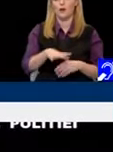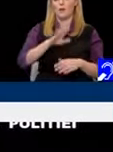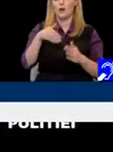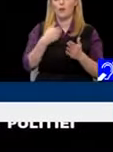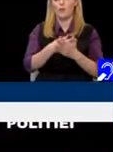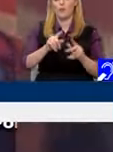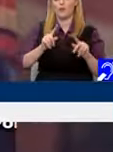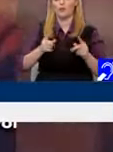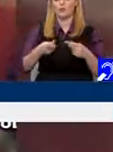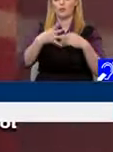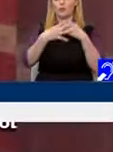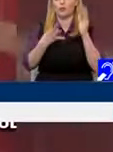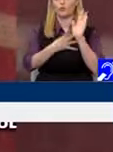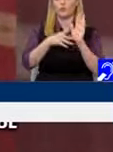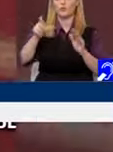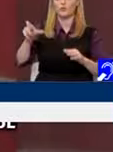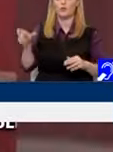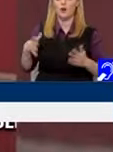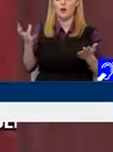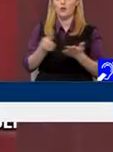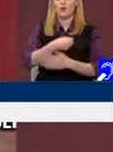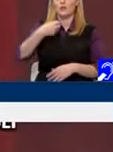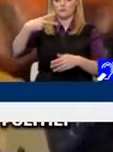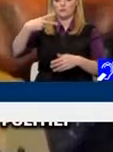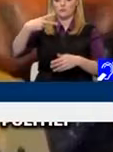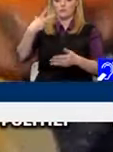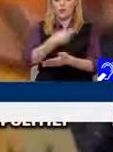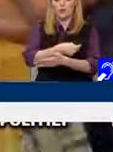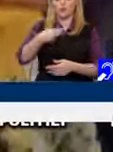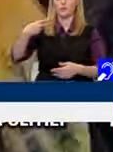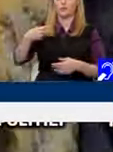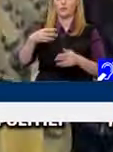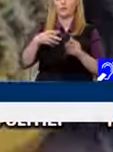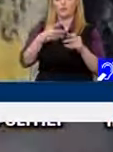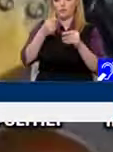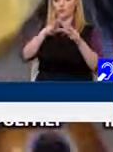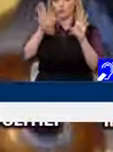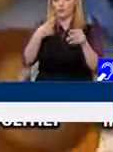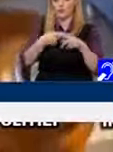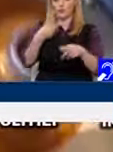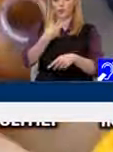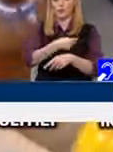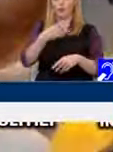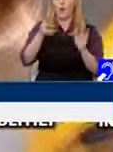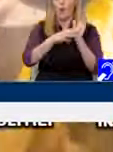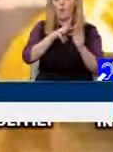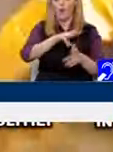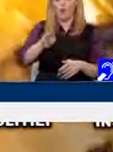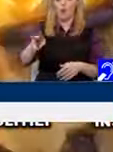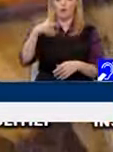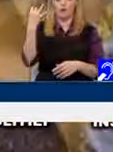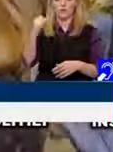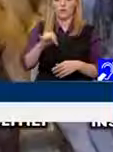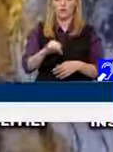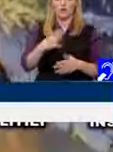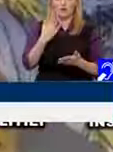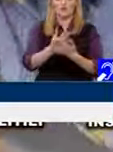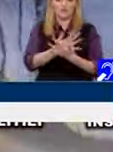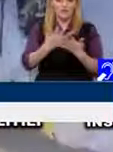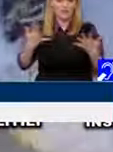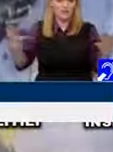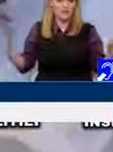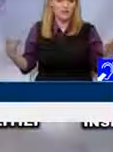cel puțin 19 persoane și au ridicat droguri în valoare de peste 8 milioane de lei. Este vorba de peste 4 kg de droguri sintetice,